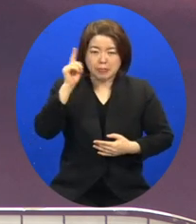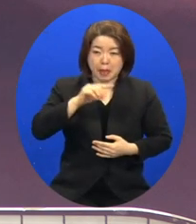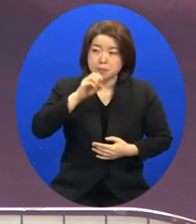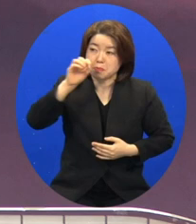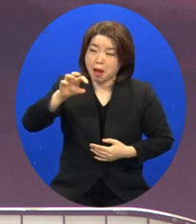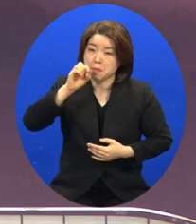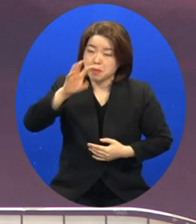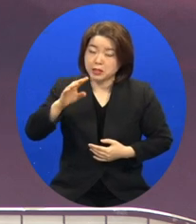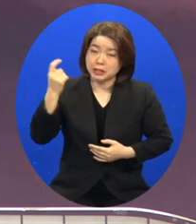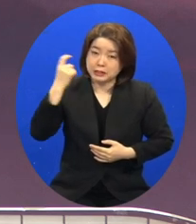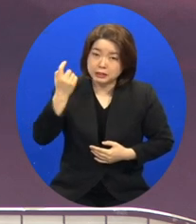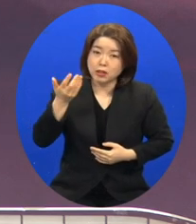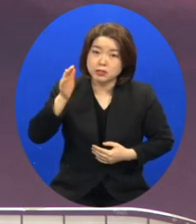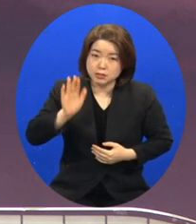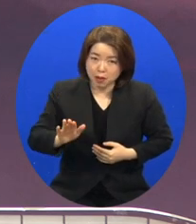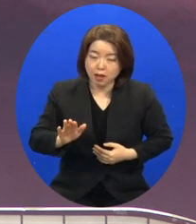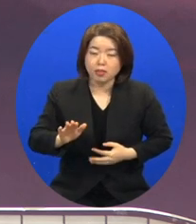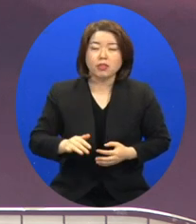불구하고